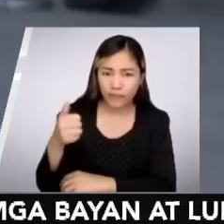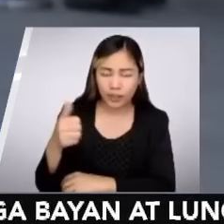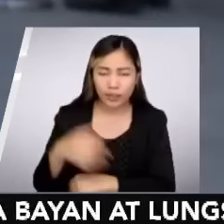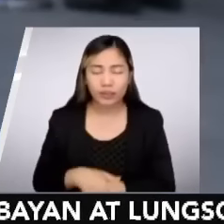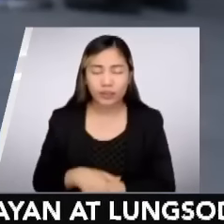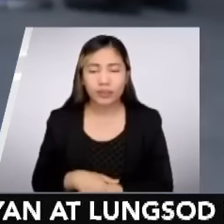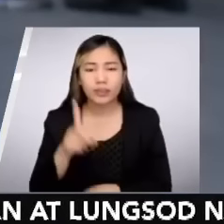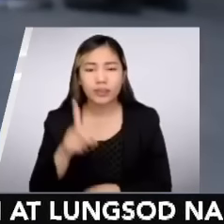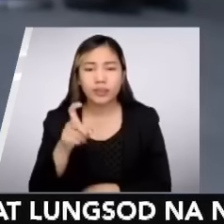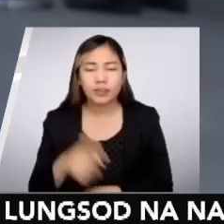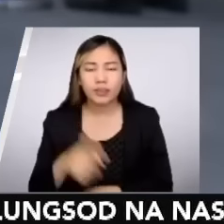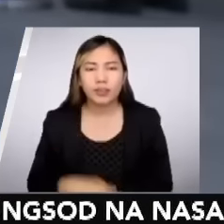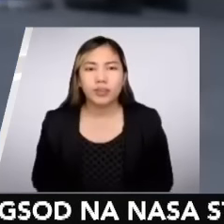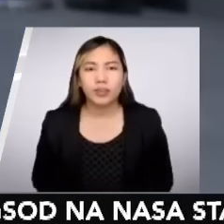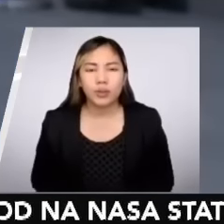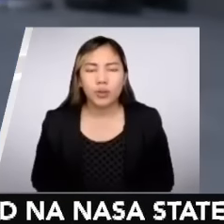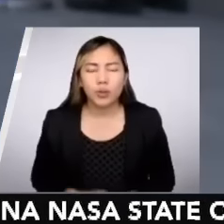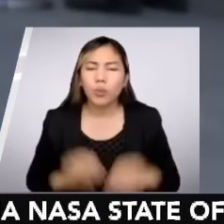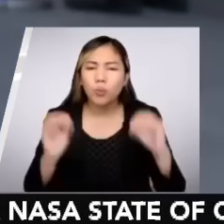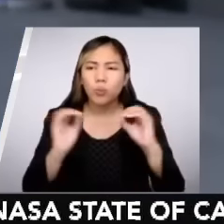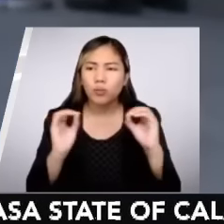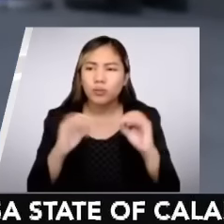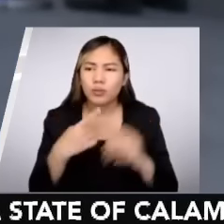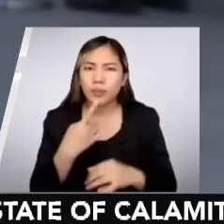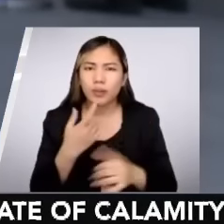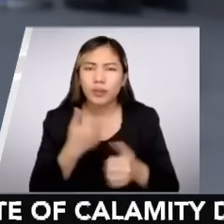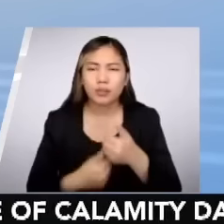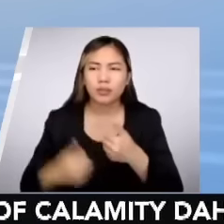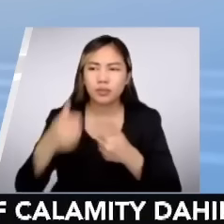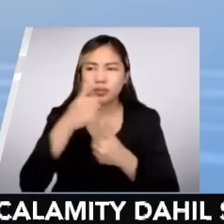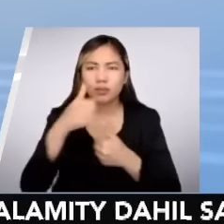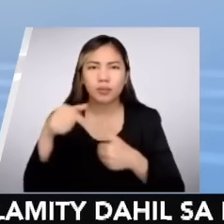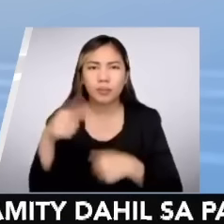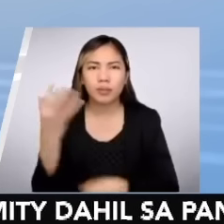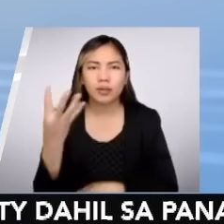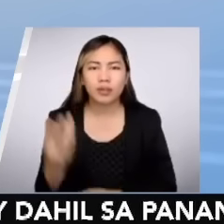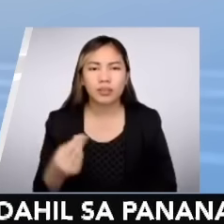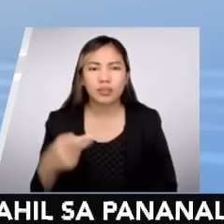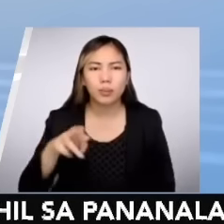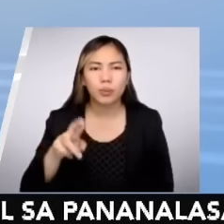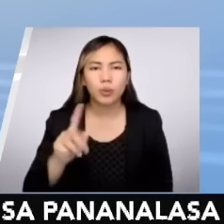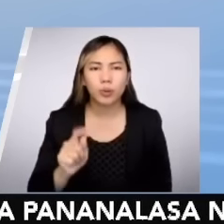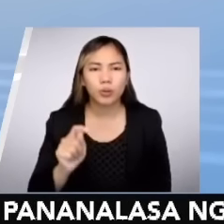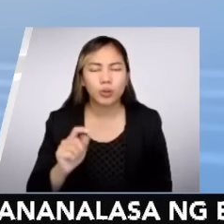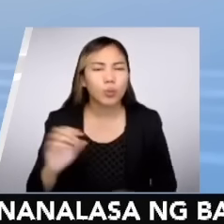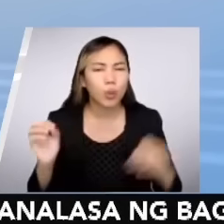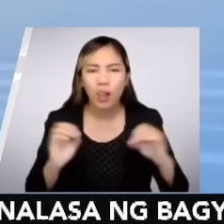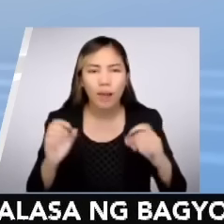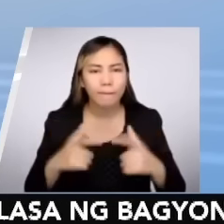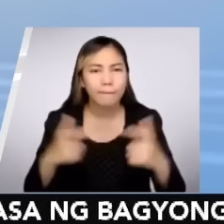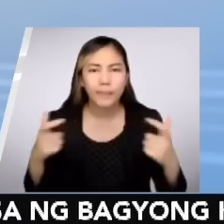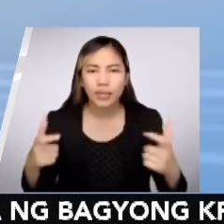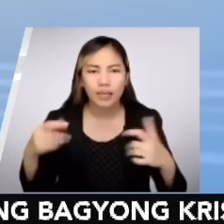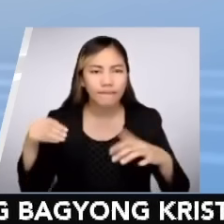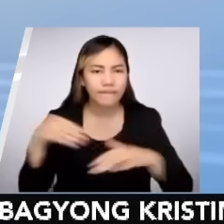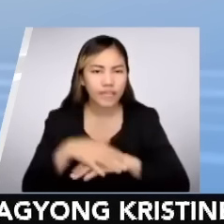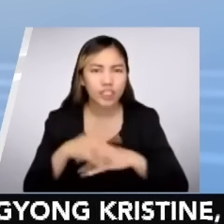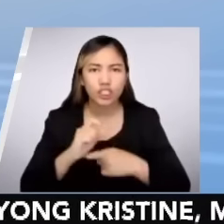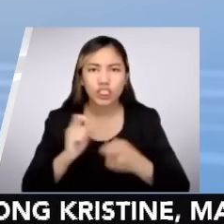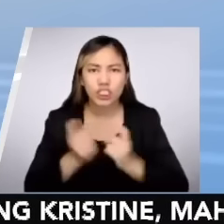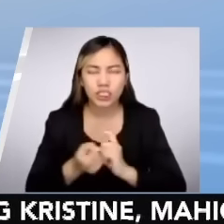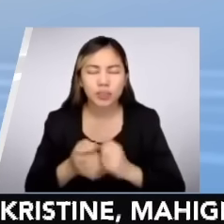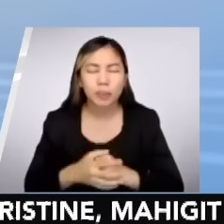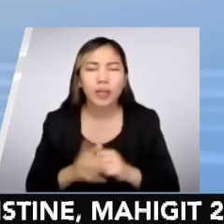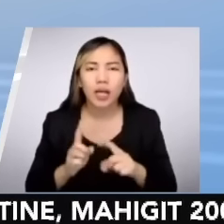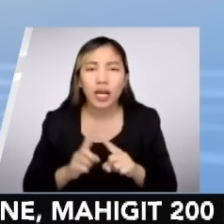Well, ang sinasabi ng pamunuan ng Batangas Port, wala raw malaking epekto o walang significant effect. Pero ang sinasabi naman